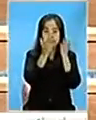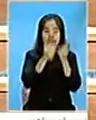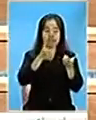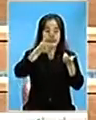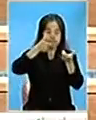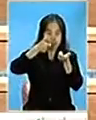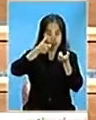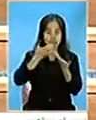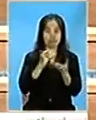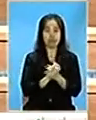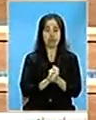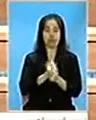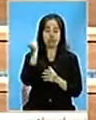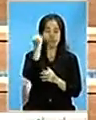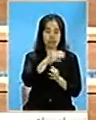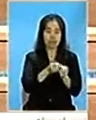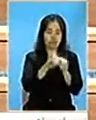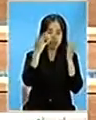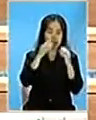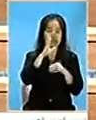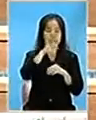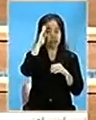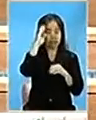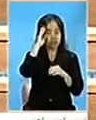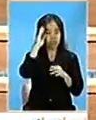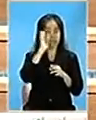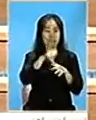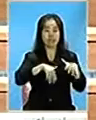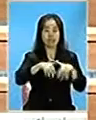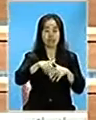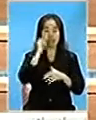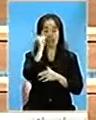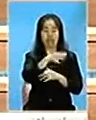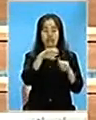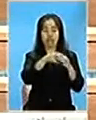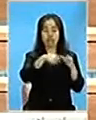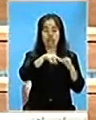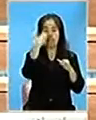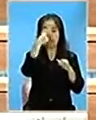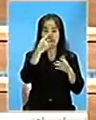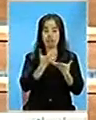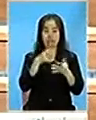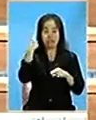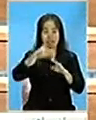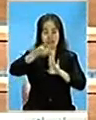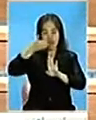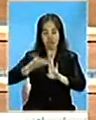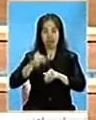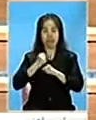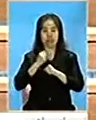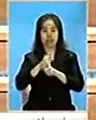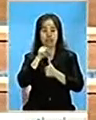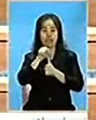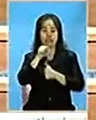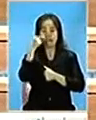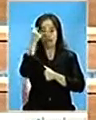RPG คว้างระเบิดใส่ทหารใส่ประชาชนแล้วใครล่ะครับที่อยู่เบื้องหลังเหตุการณ์ดังกล่าว